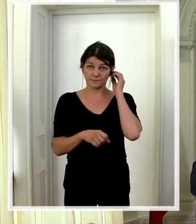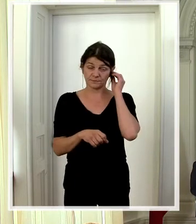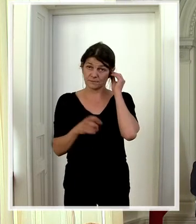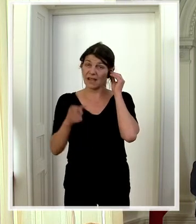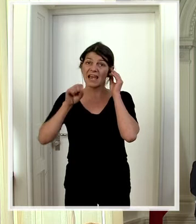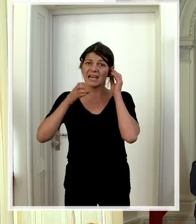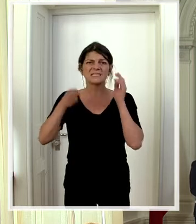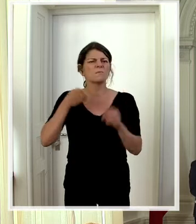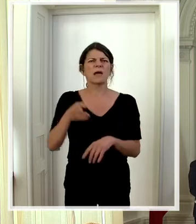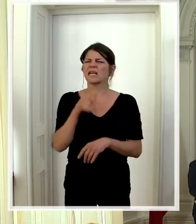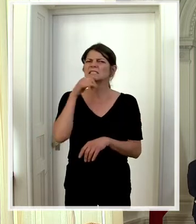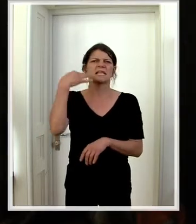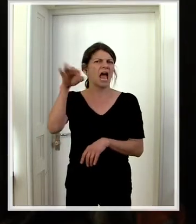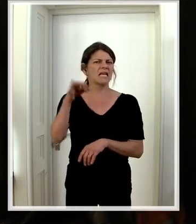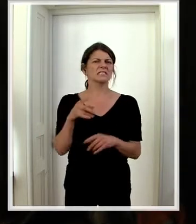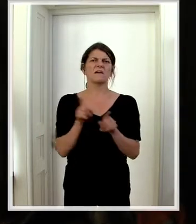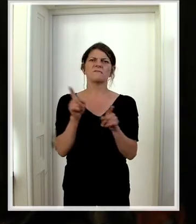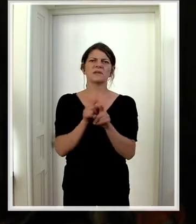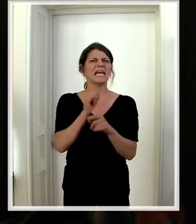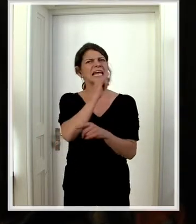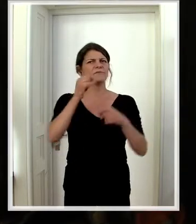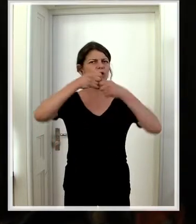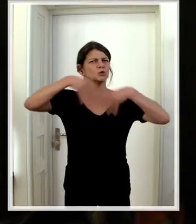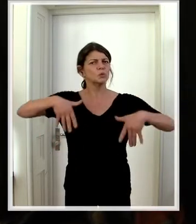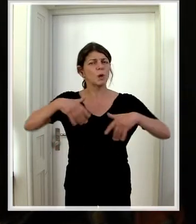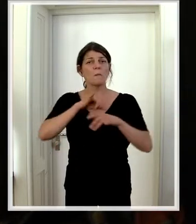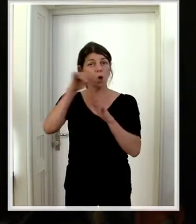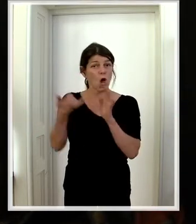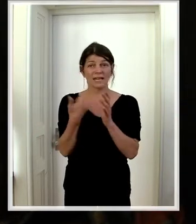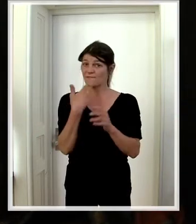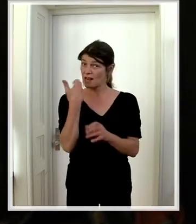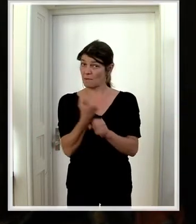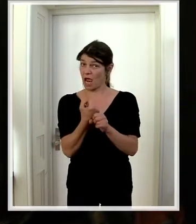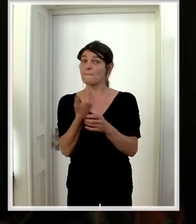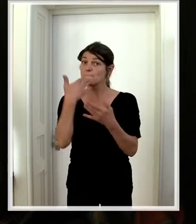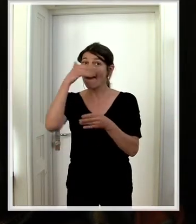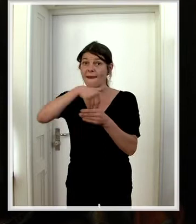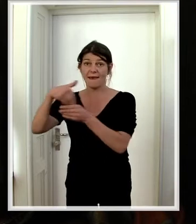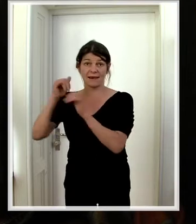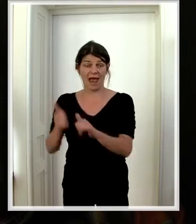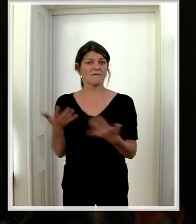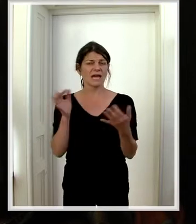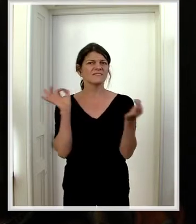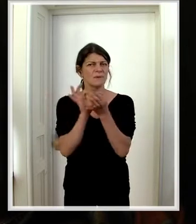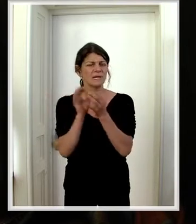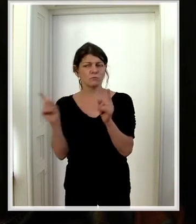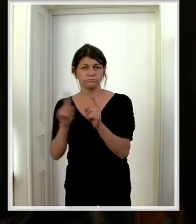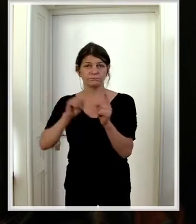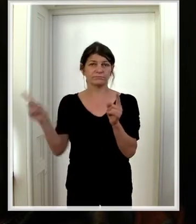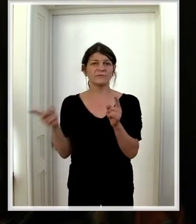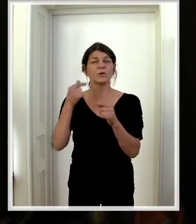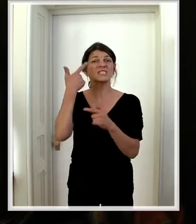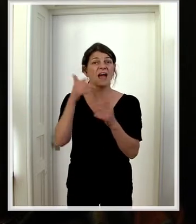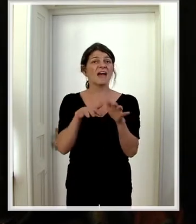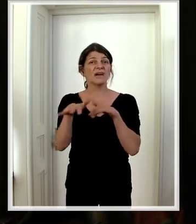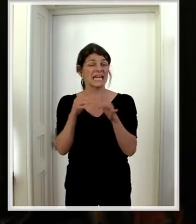S-Bahn geht es ja nicht nur darum, quasi ein Infrastrukturprojekt auszubauen. Es geht um sehr viel mehr. Es geht um die Verbindung von zwei